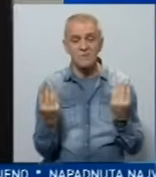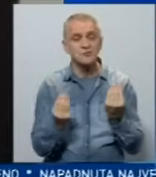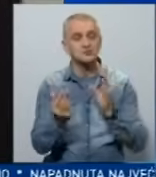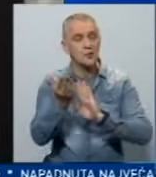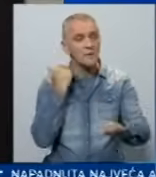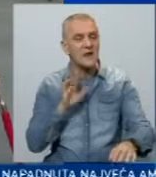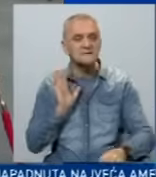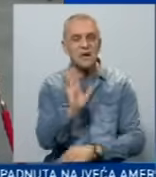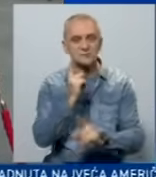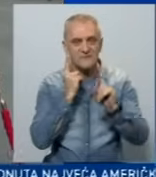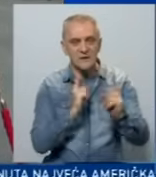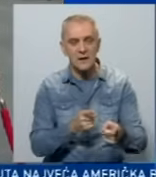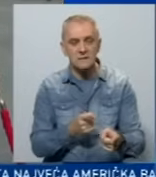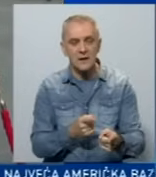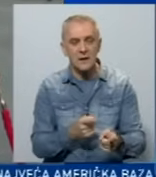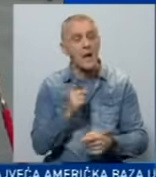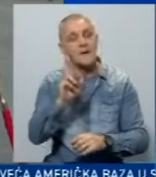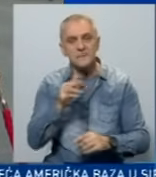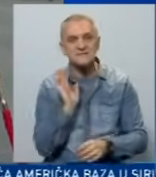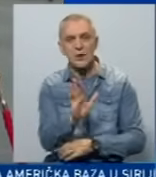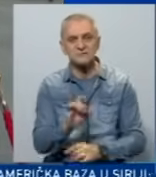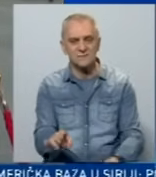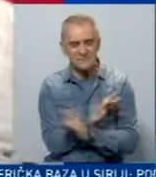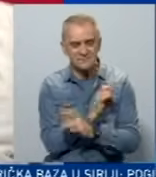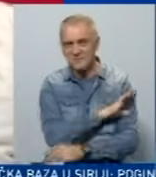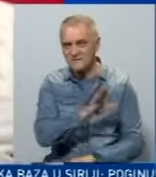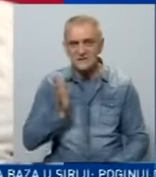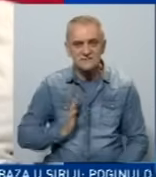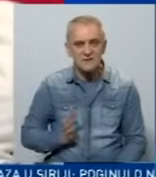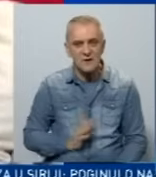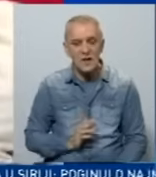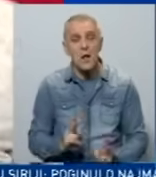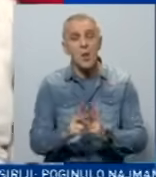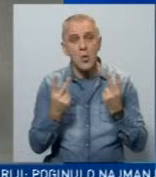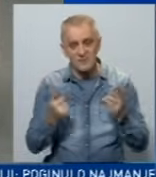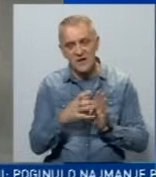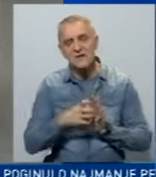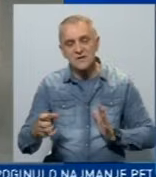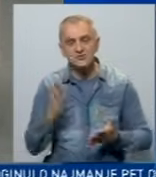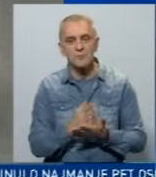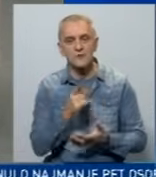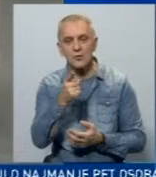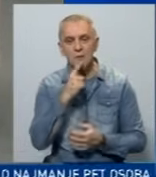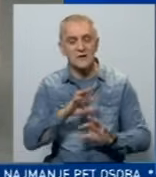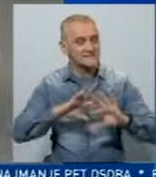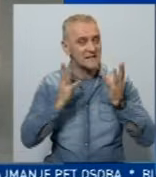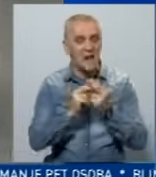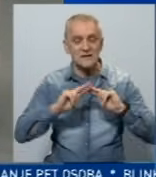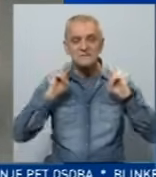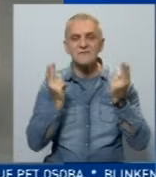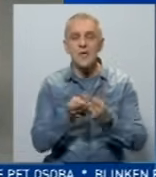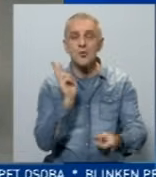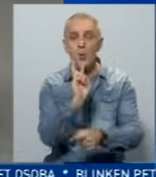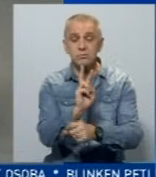prije zaustave ratovi, a iznad svega zaustavi stradanje svih civila. A novinari će i dalje biti ti koji će cijeli svijet